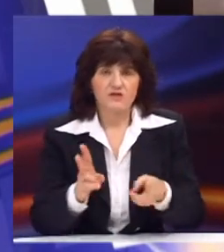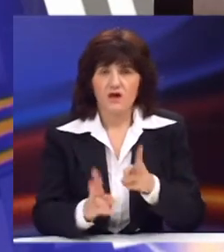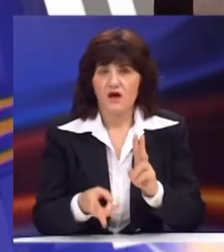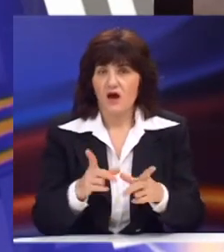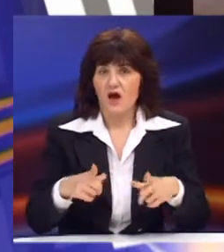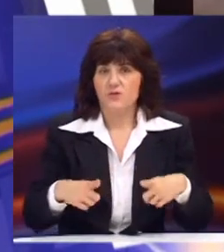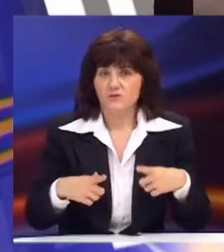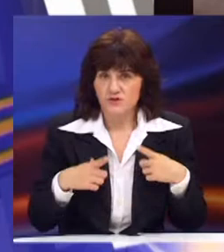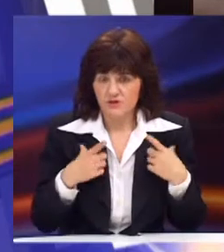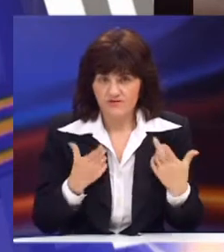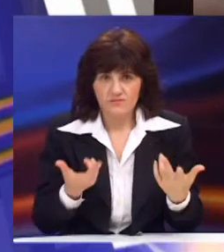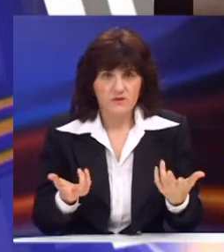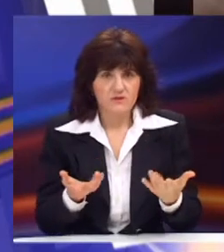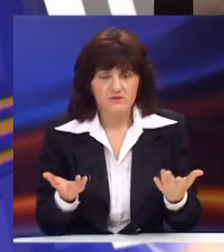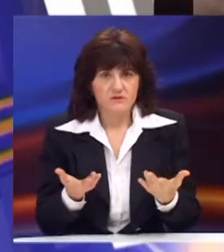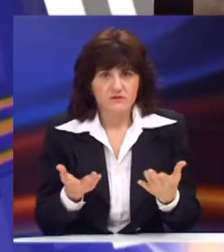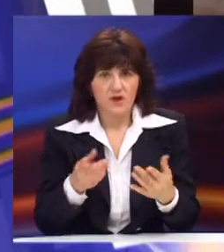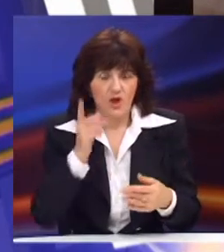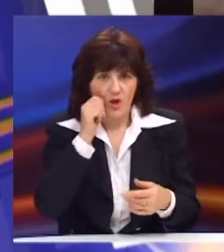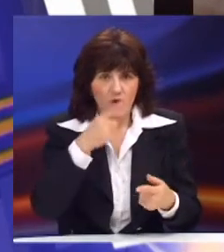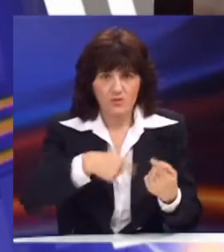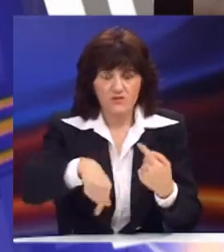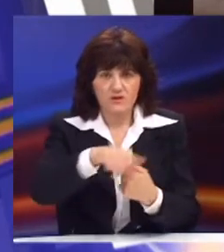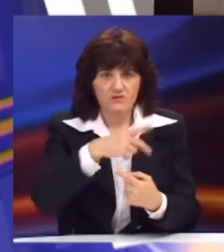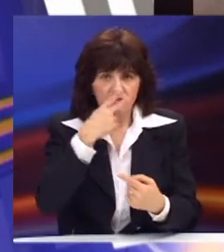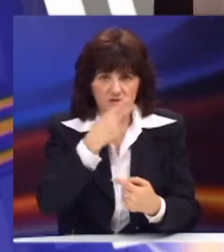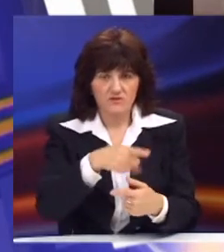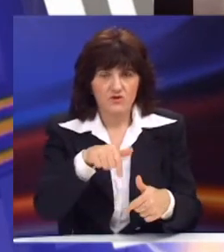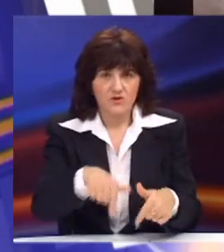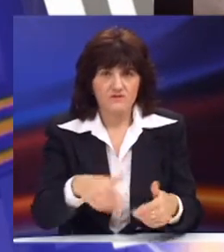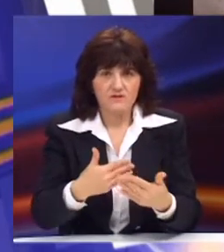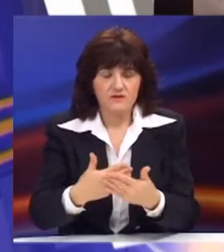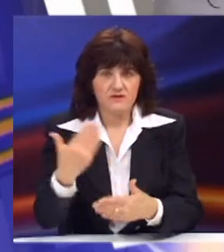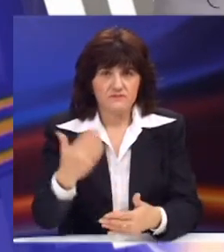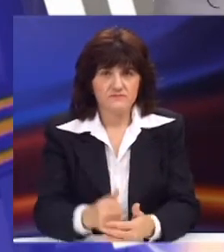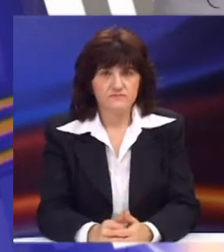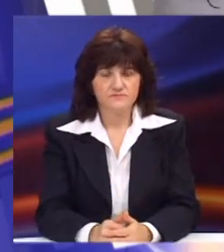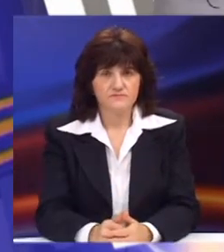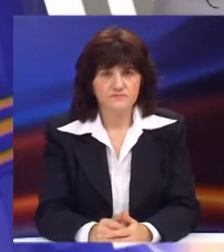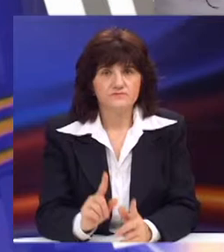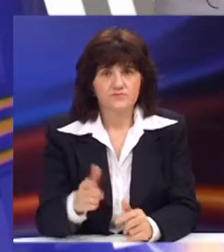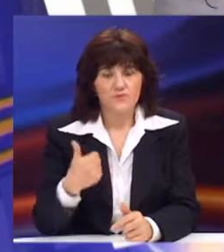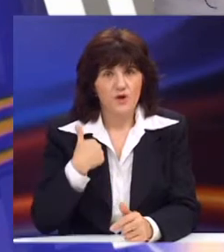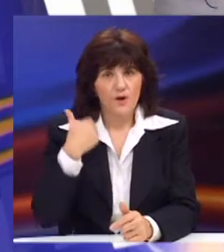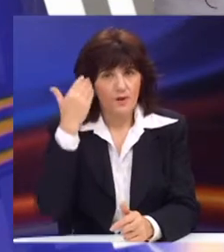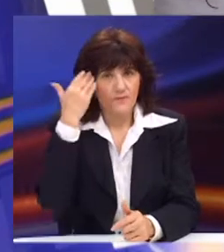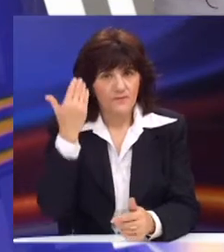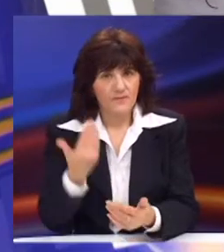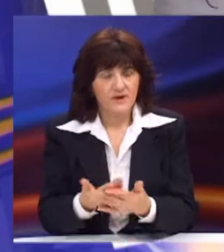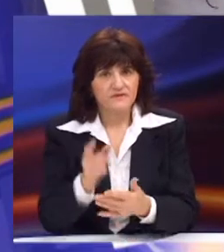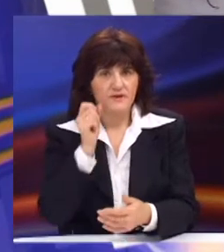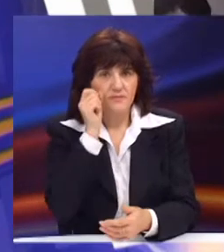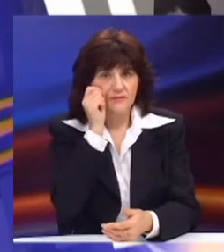da ispričamo kako mi u stvari živimo i kako doživljavamo ljude oko sebe i uopšte grad u kome smo. Moram da priznam da sam